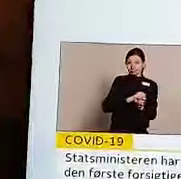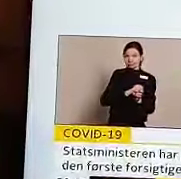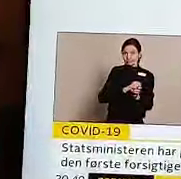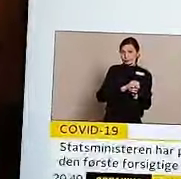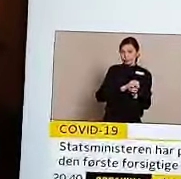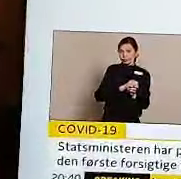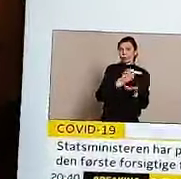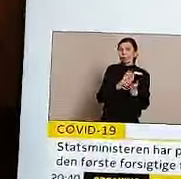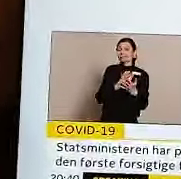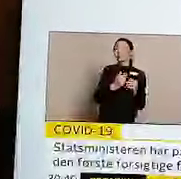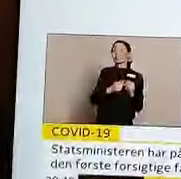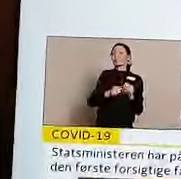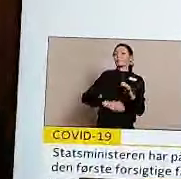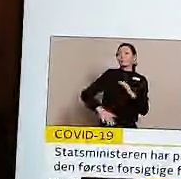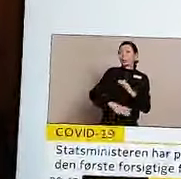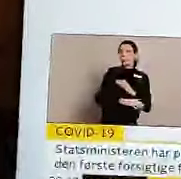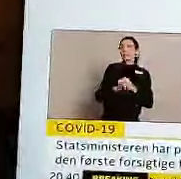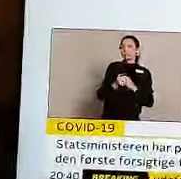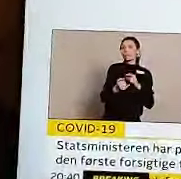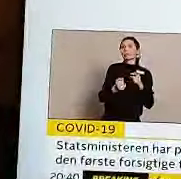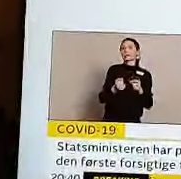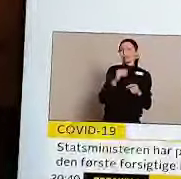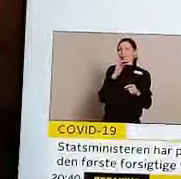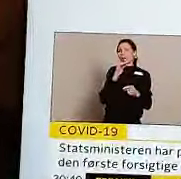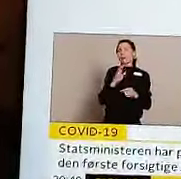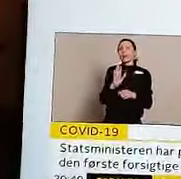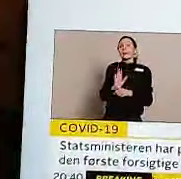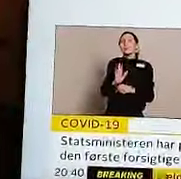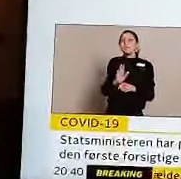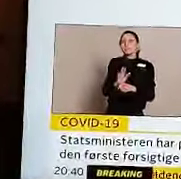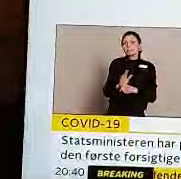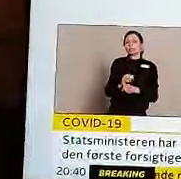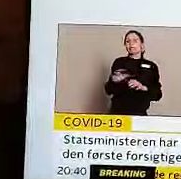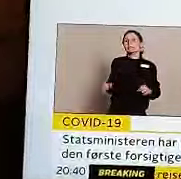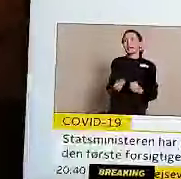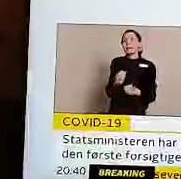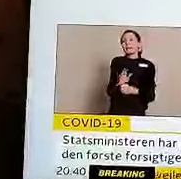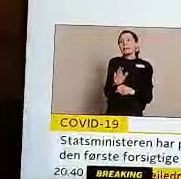القانون إذا استمر عدم